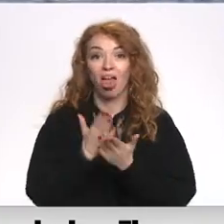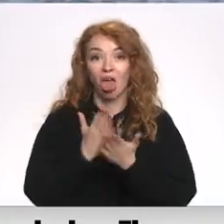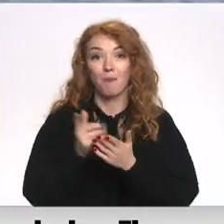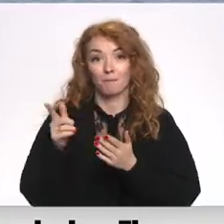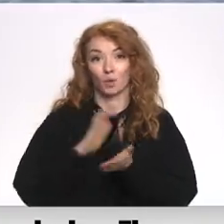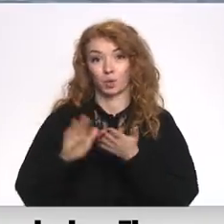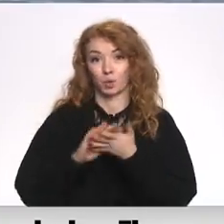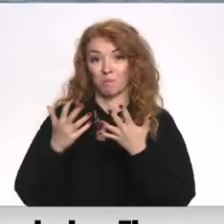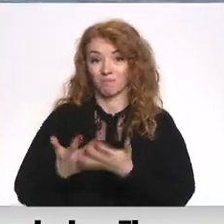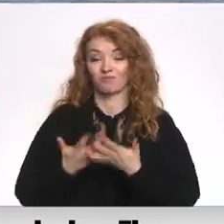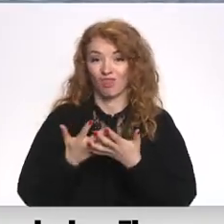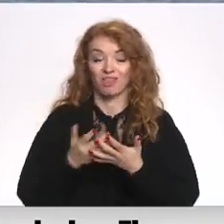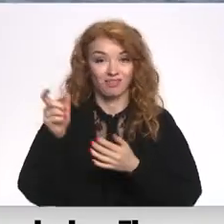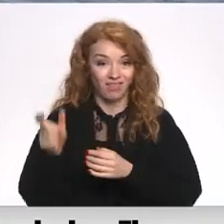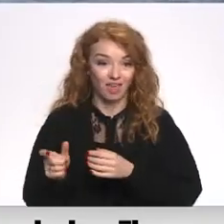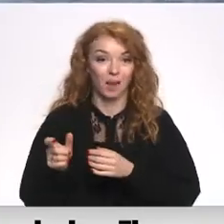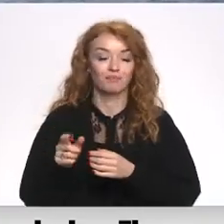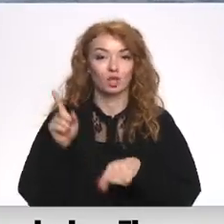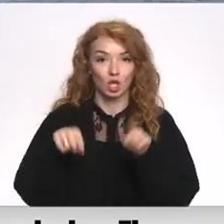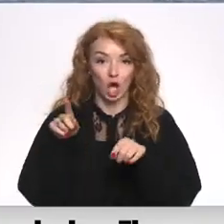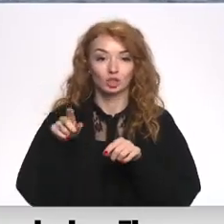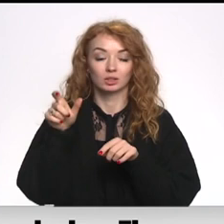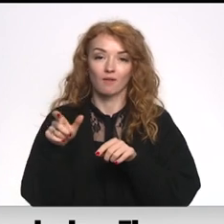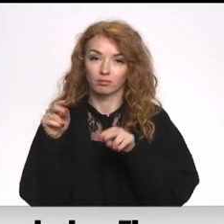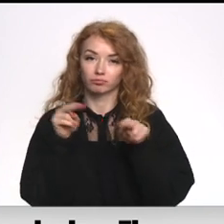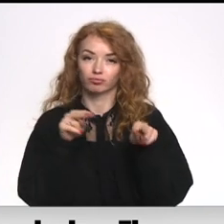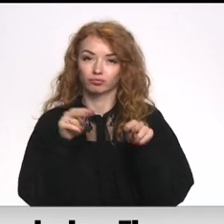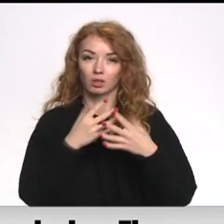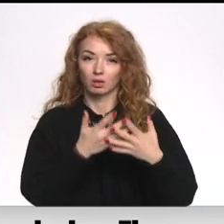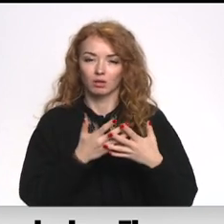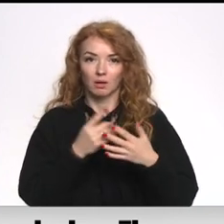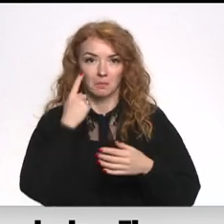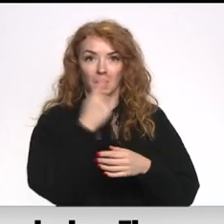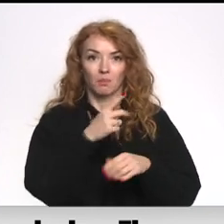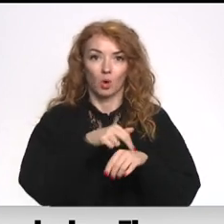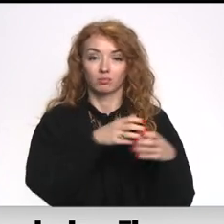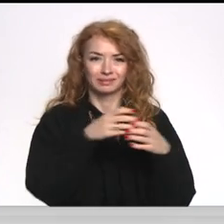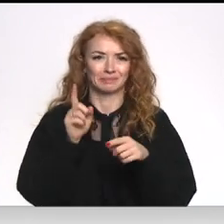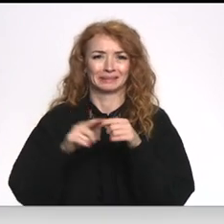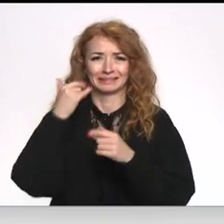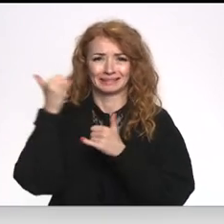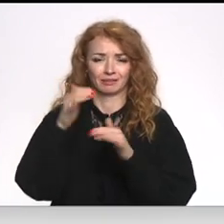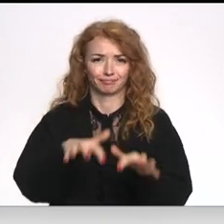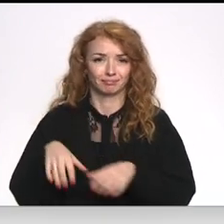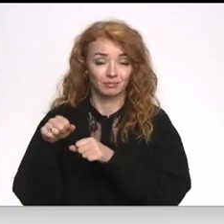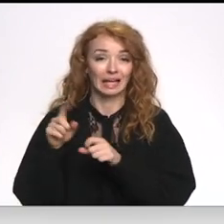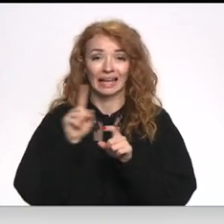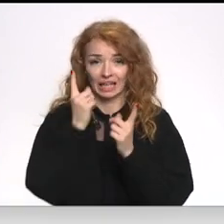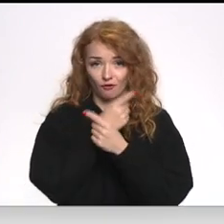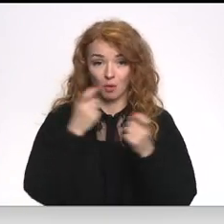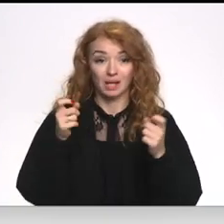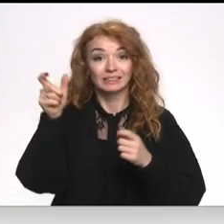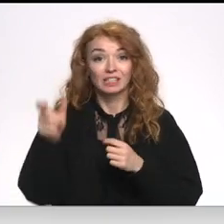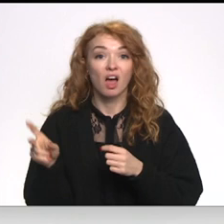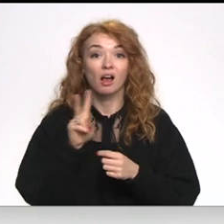maluzvejniekiem. Tur ir arī cilvēki, kas stāv uz vakts, kad šie tīkli ir ielikt, kas ziņo par mums. Diemžēl mums ir informācija, ka arī cilvēki,